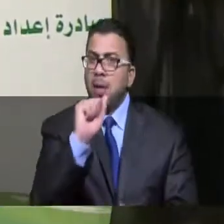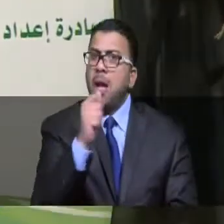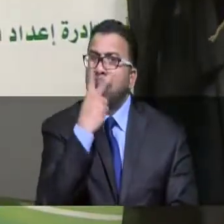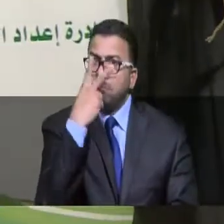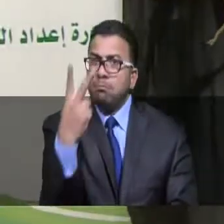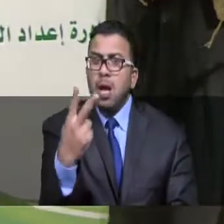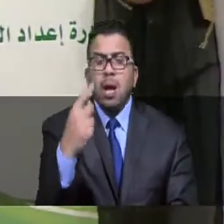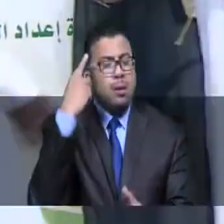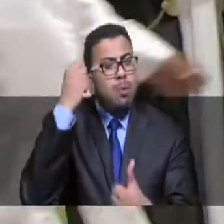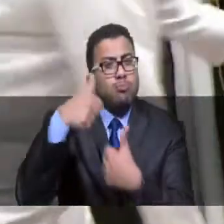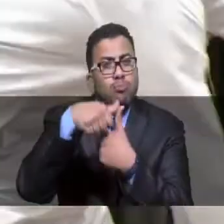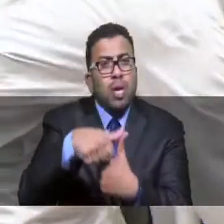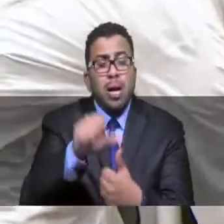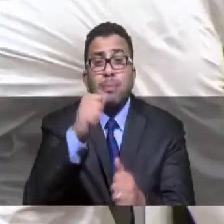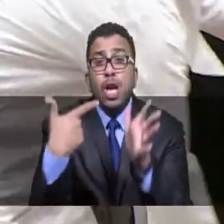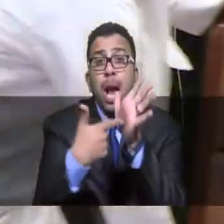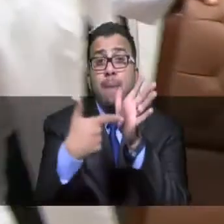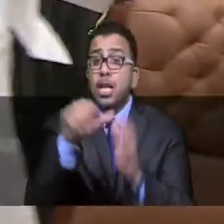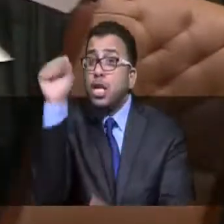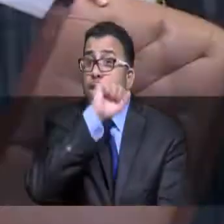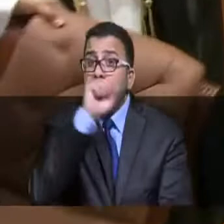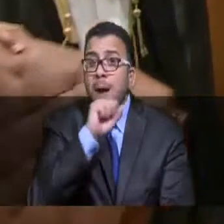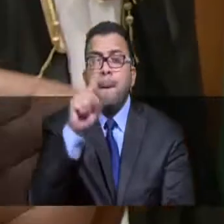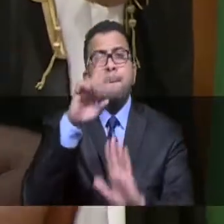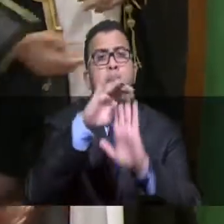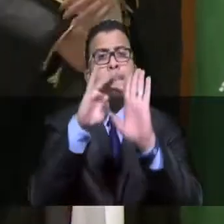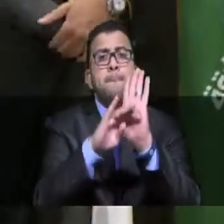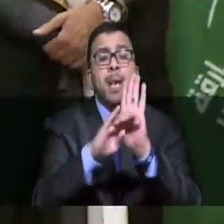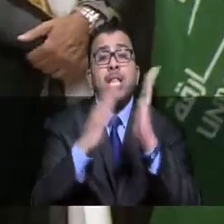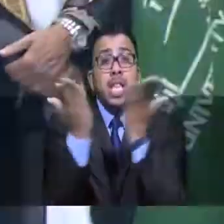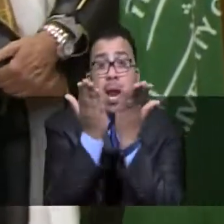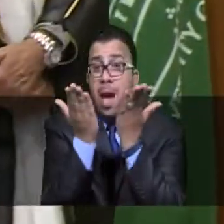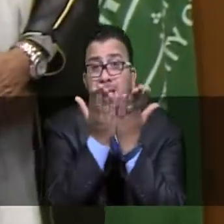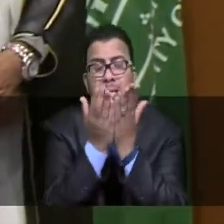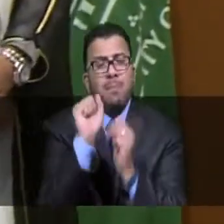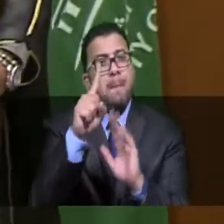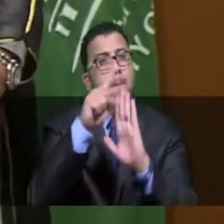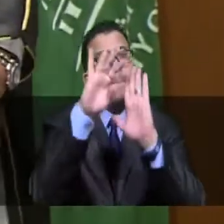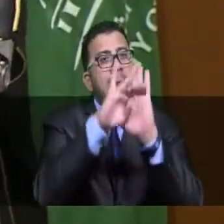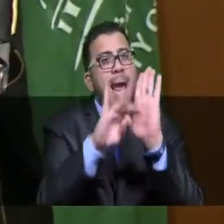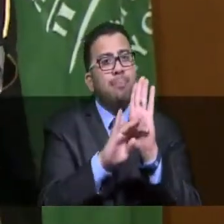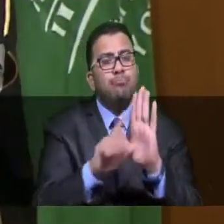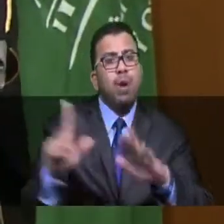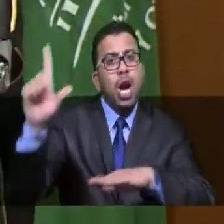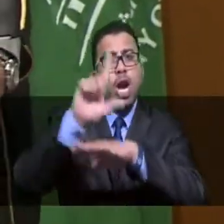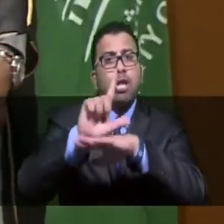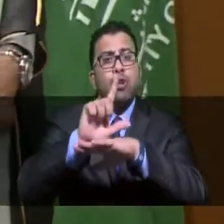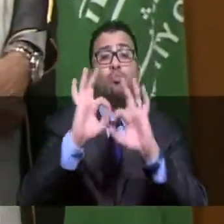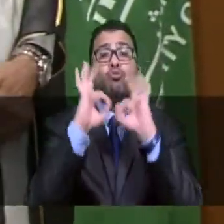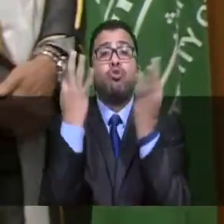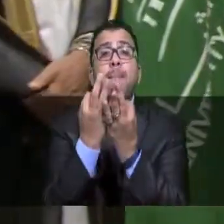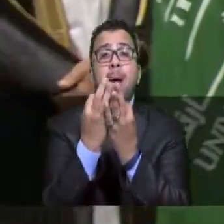أن تلتزم جامعة الشارقة بإعداد المنهج الدراسي لبرنامج إعداد القيادات المجتمعية،